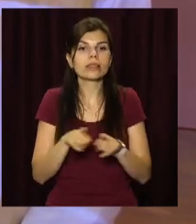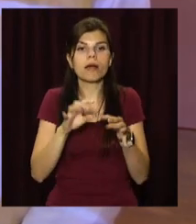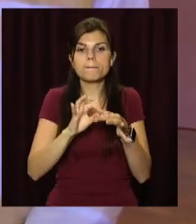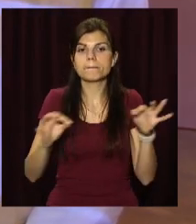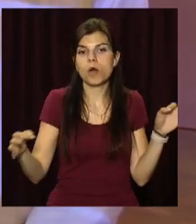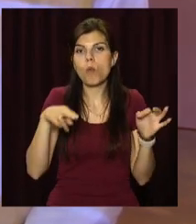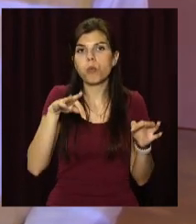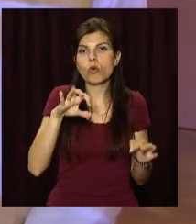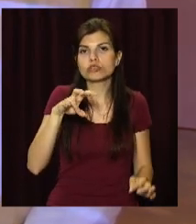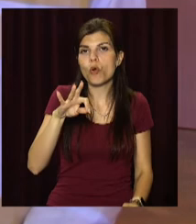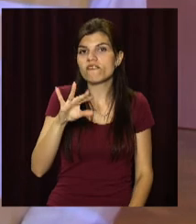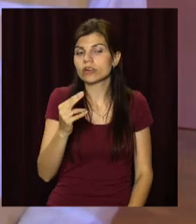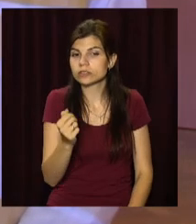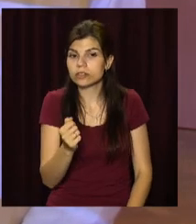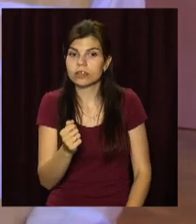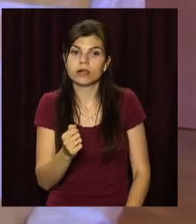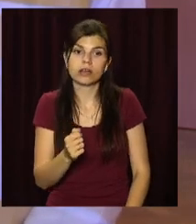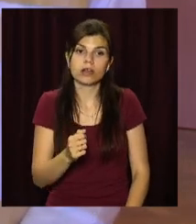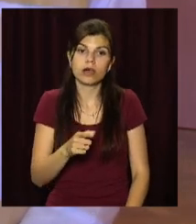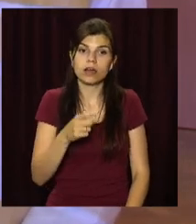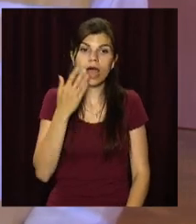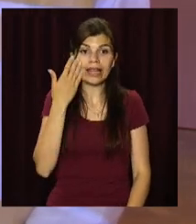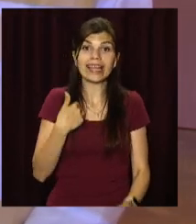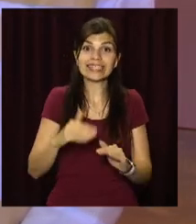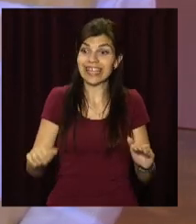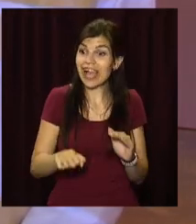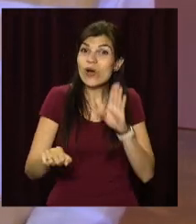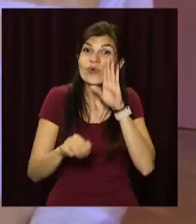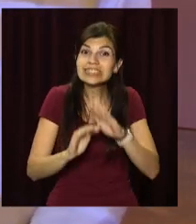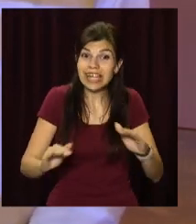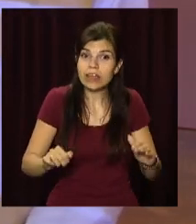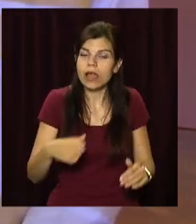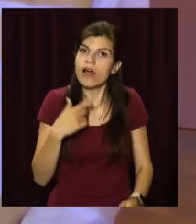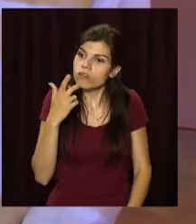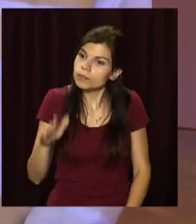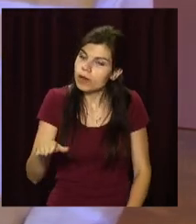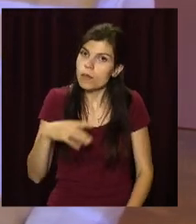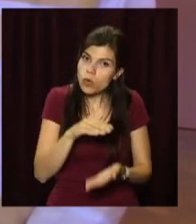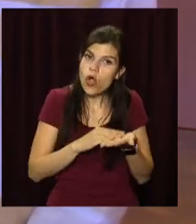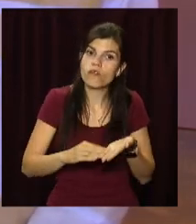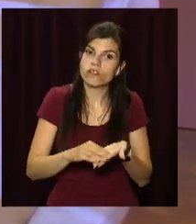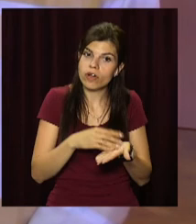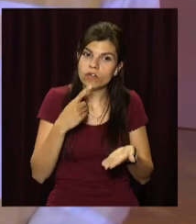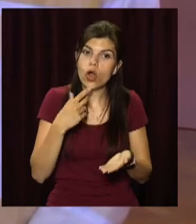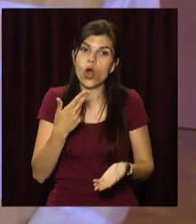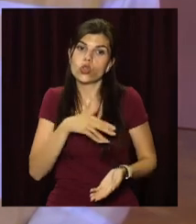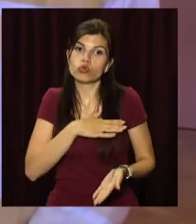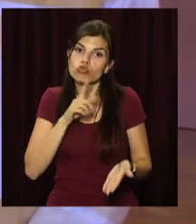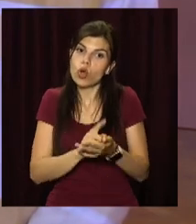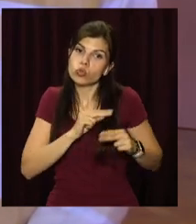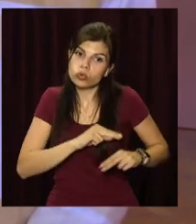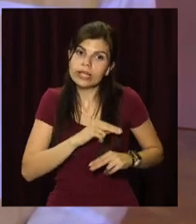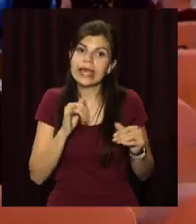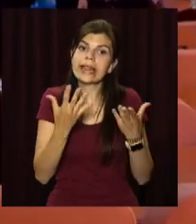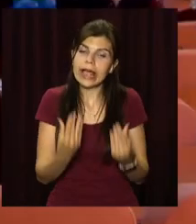пословица, прибаутка, когда я его в садик водила утром, я ему все время повторяла: душа обязана трудиться